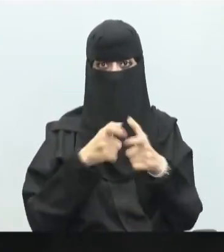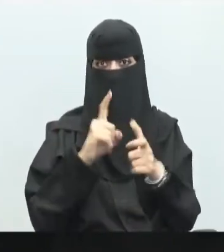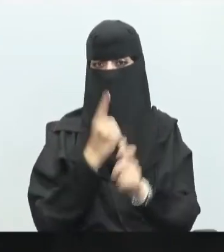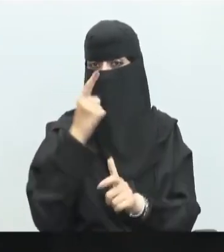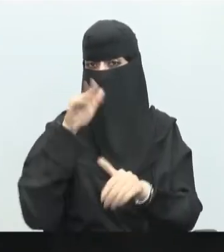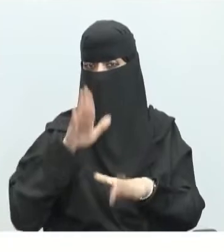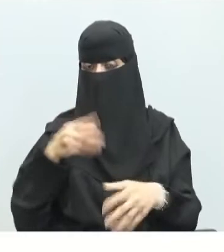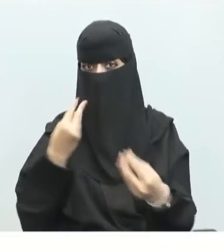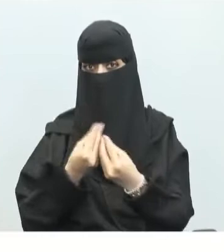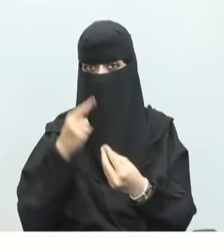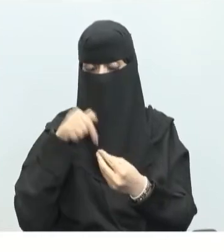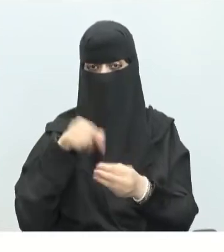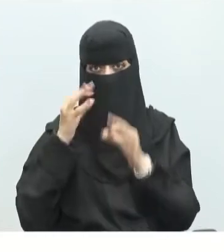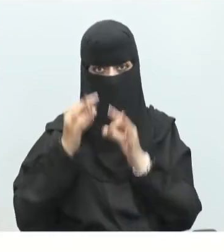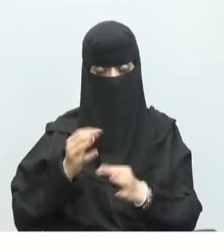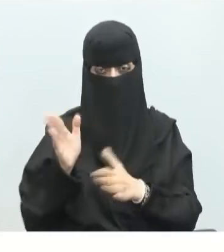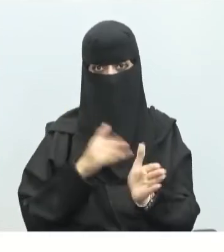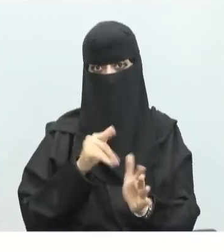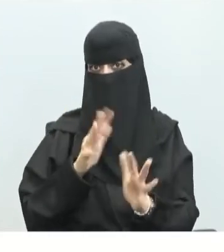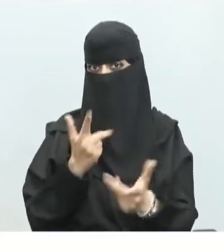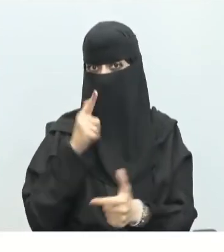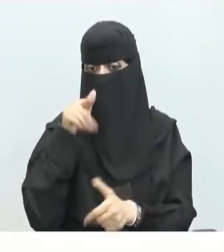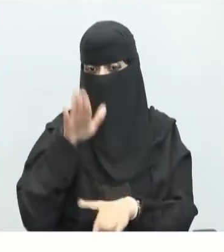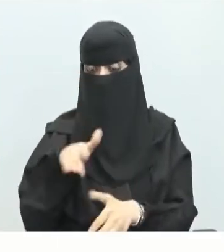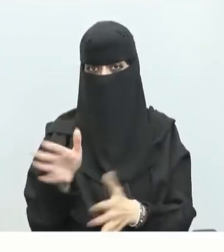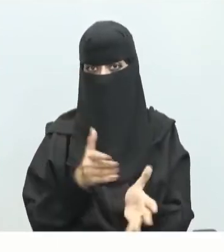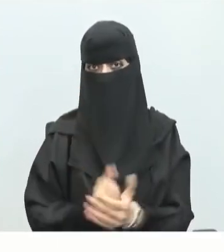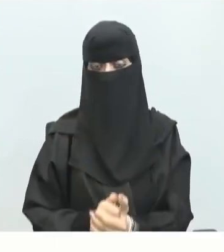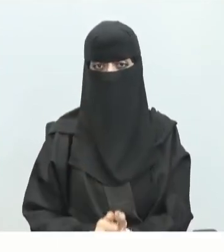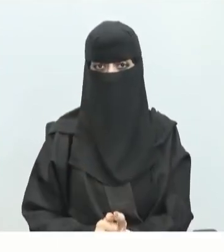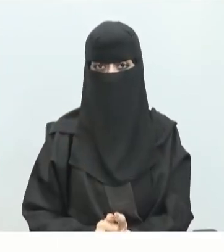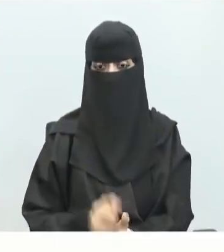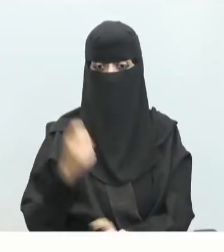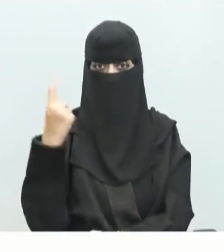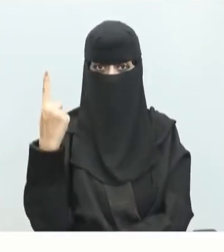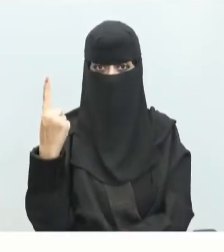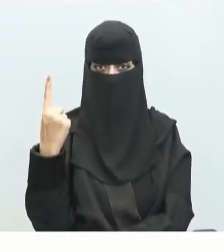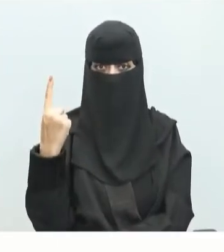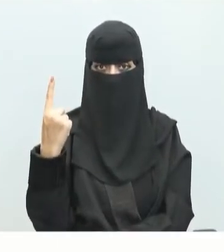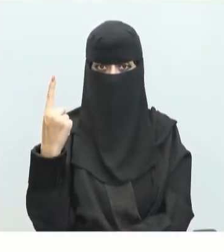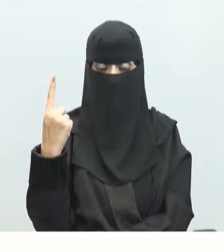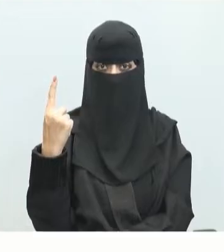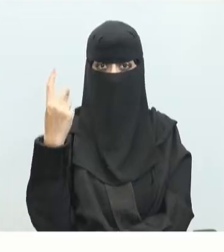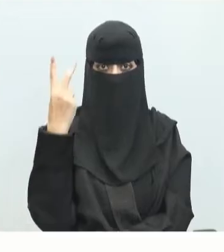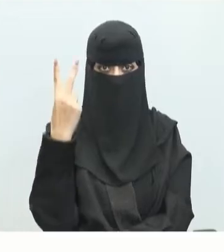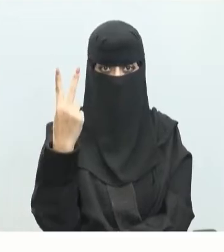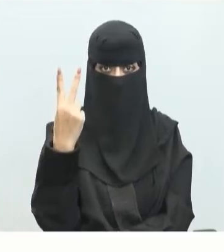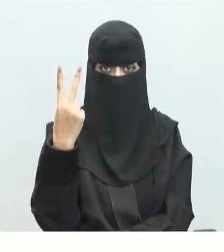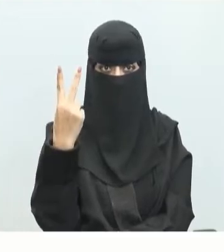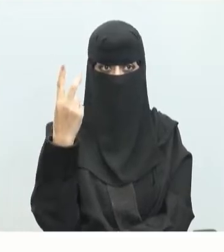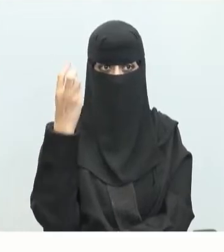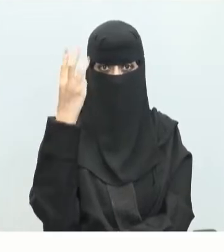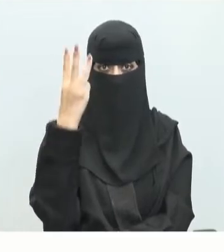نعد مع بعض ونتاكد كم يوجد لدي واحد اثنان